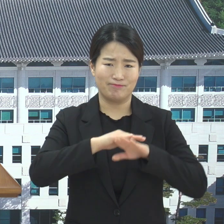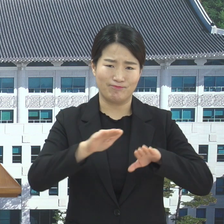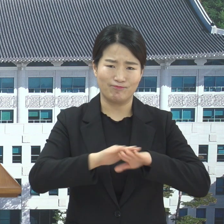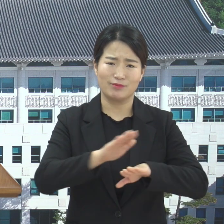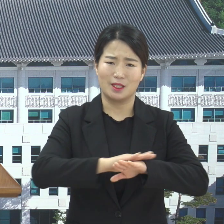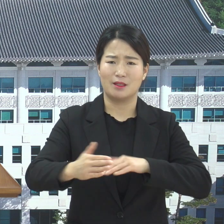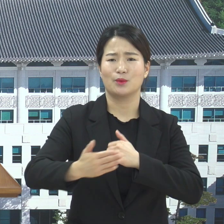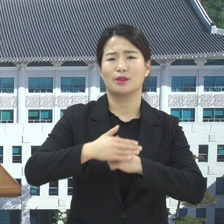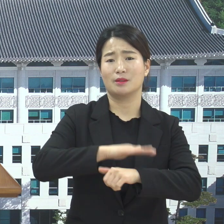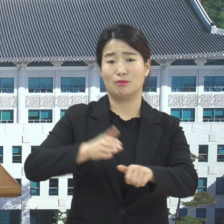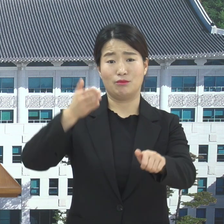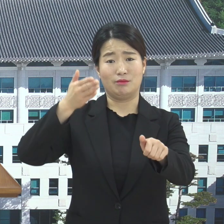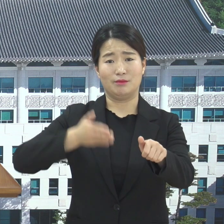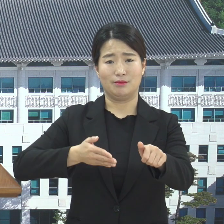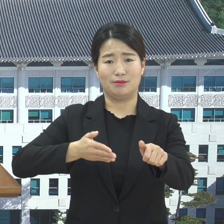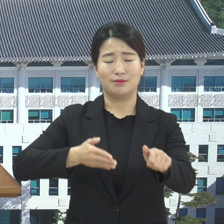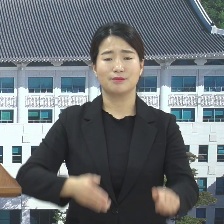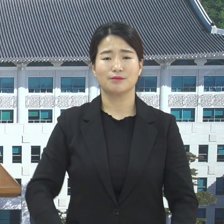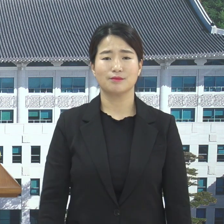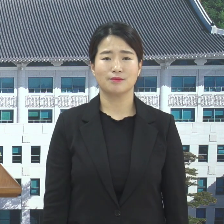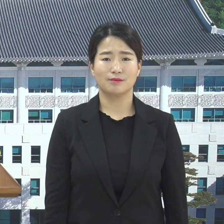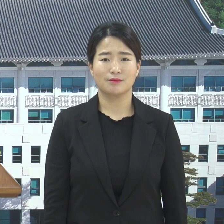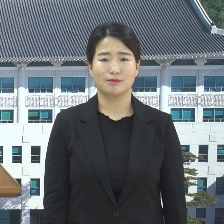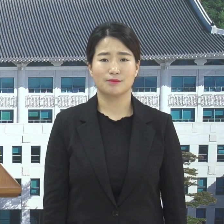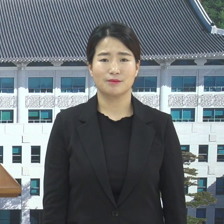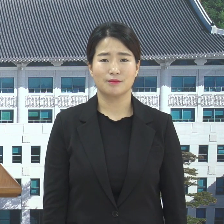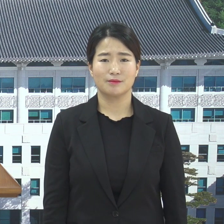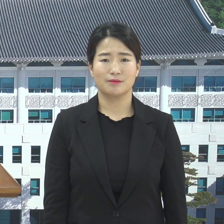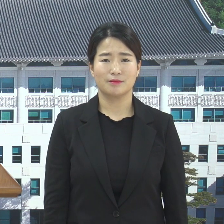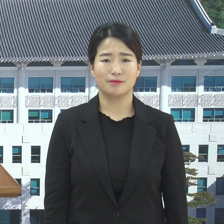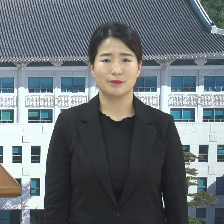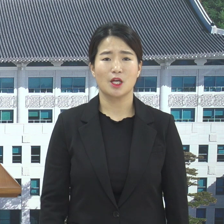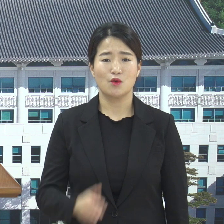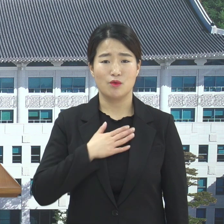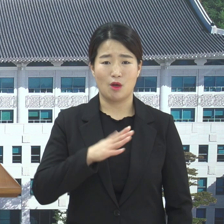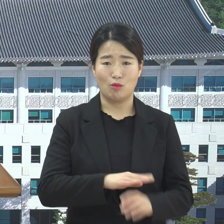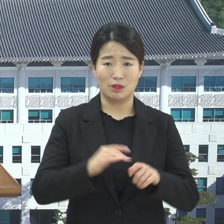데 동참해 주시기 바랍니다. 11일간 기적을